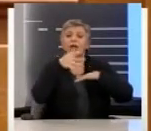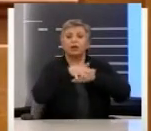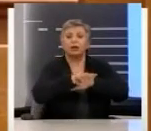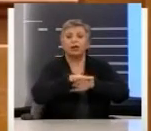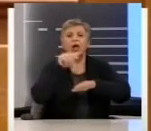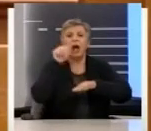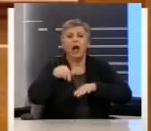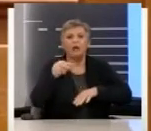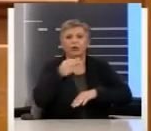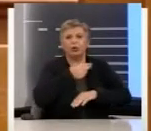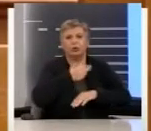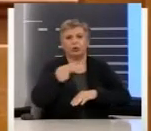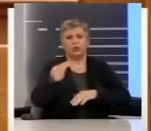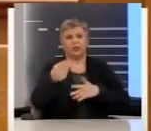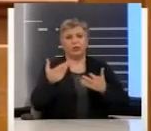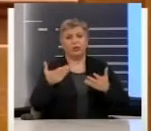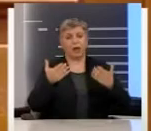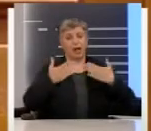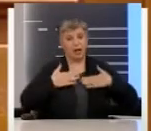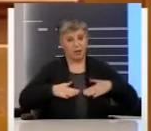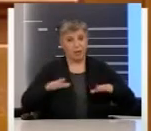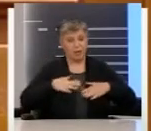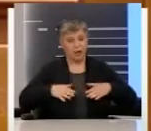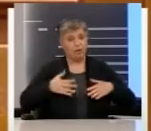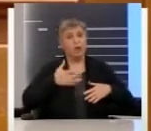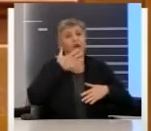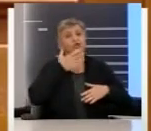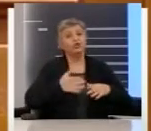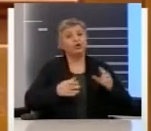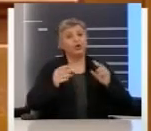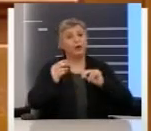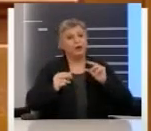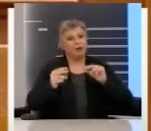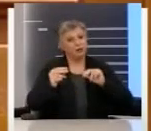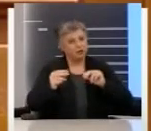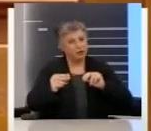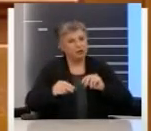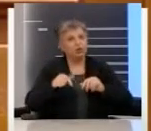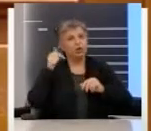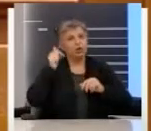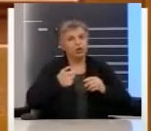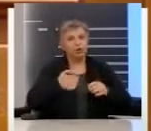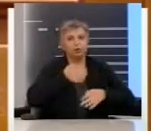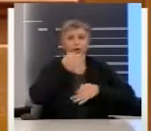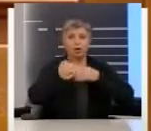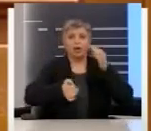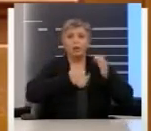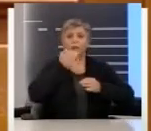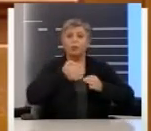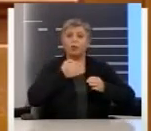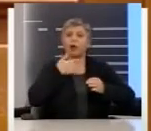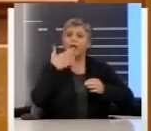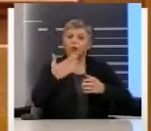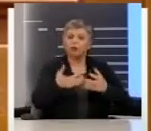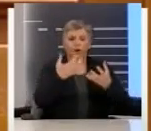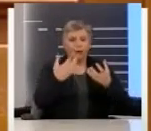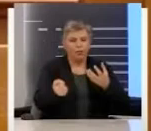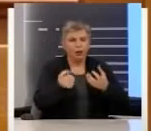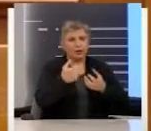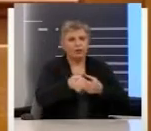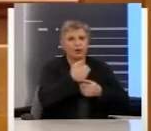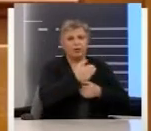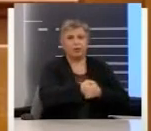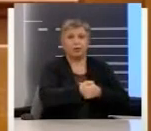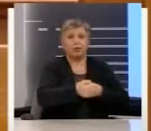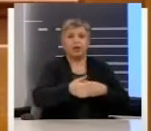το ζήτημα. Και αν θέλουμε να κάνουμε σοβαρή συζήτηση, να μιλήσουμε και να δούμε και τις όποιες άλλες παραμέτρους. Αλλά αυτή